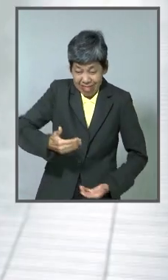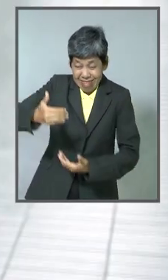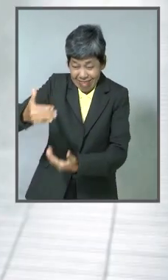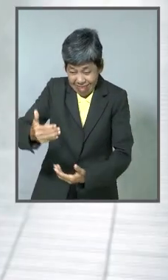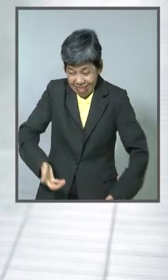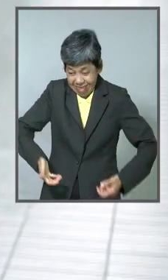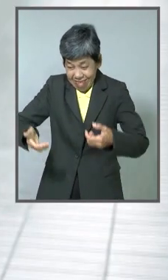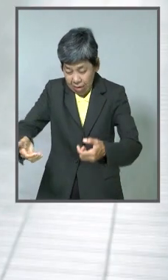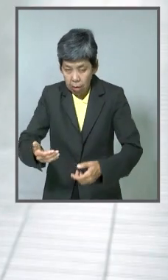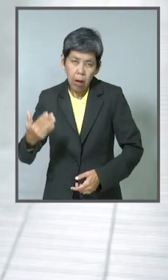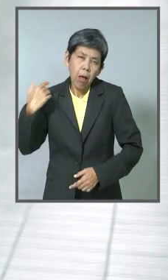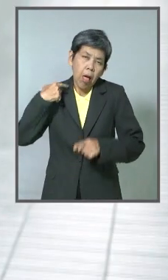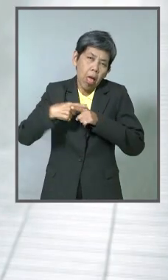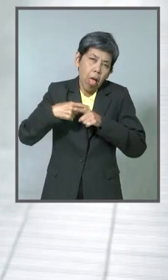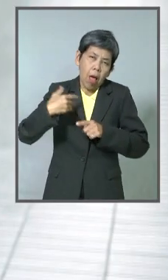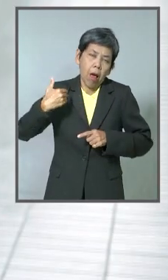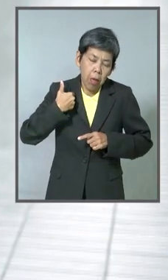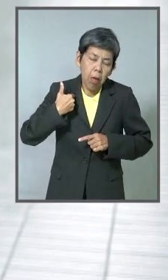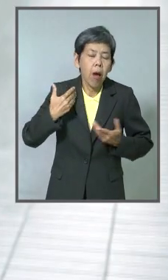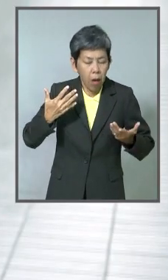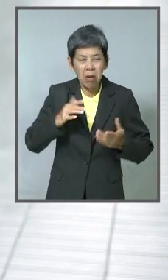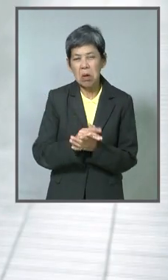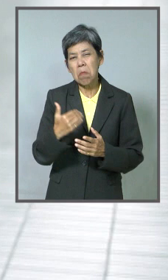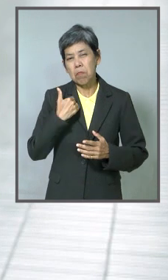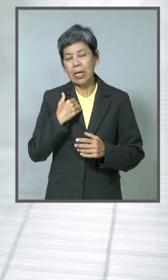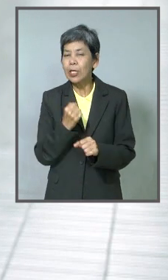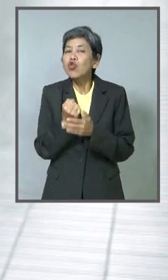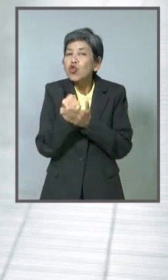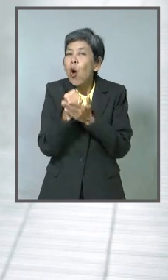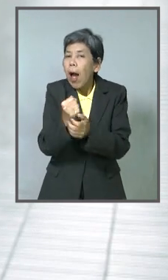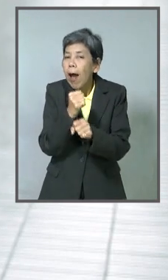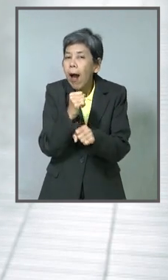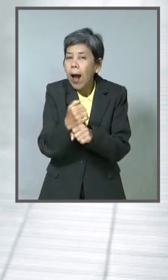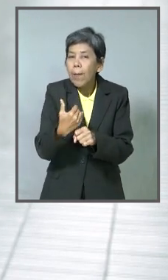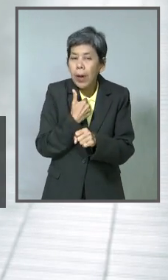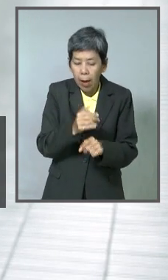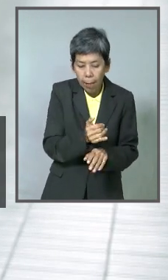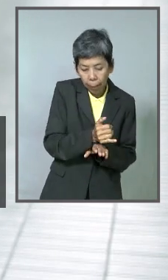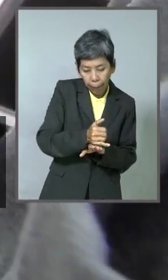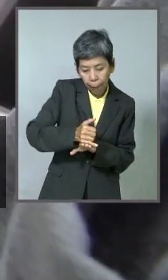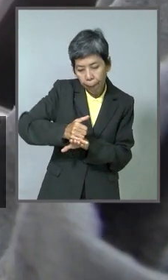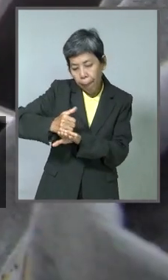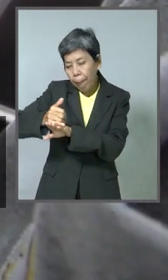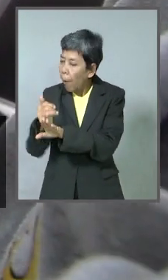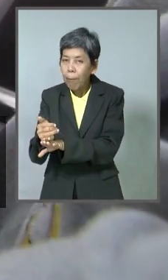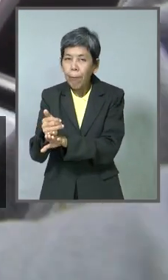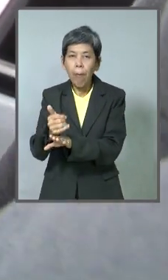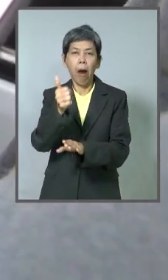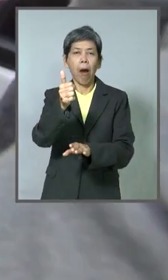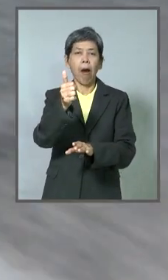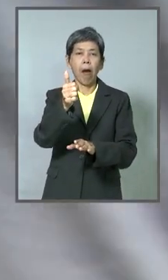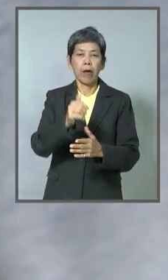ผู้ที่เป็นผู้ยกผู้ป่วยอยู่ตลอดครับเขาอาจจะเกิดอาการบาดเจ็บได้ถ้ายกไม่ถูกท่ามันก็จะมีประโยชน์ว่ามันสามารถที่จะไปที่อื่นได้ด้ว